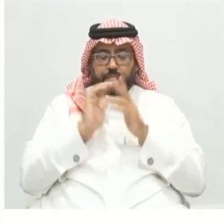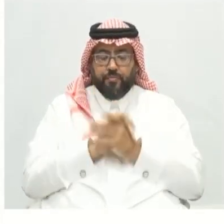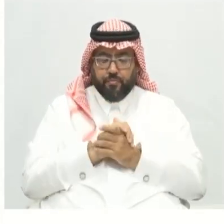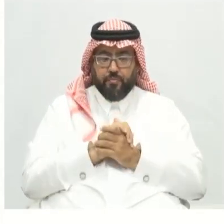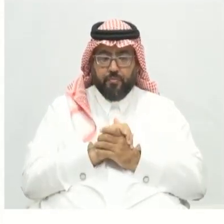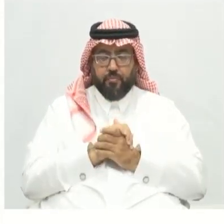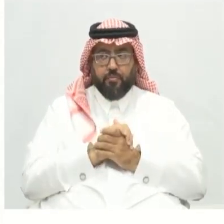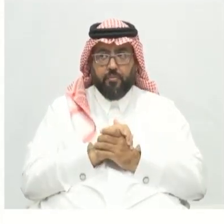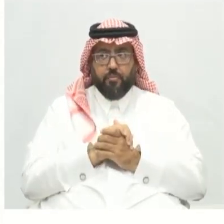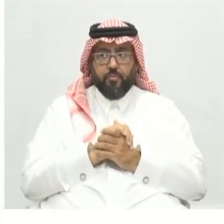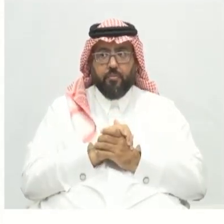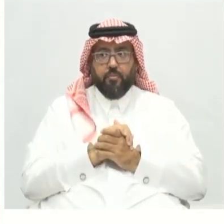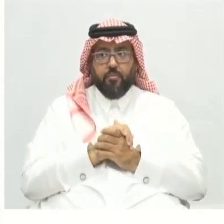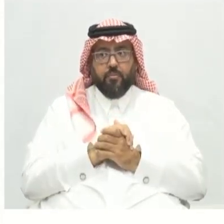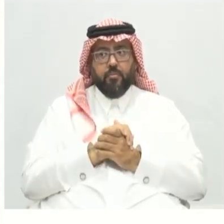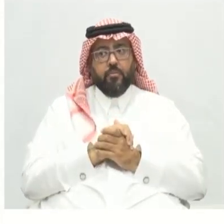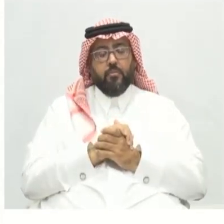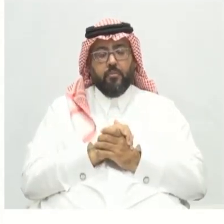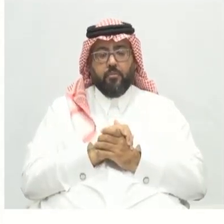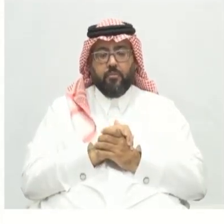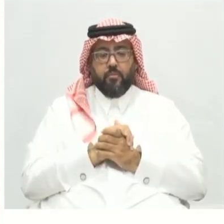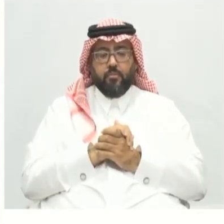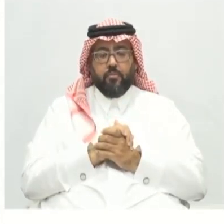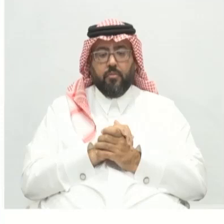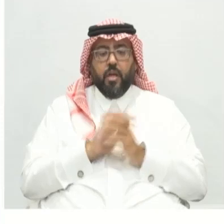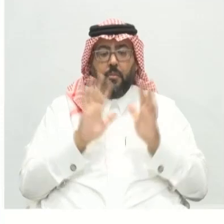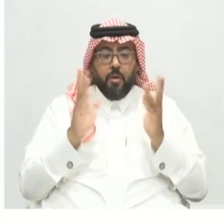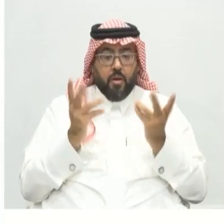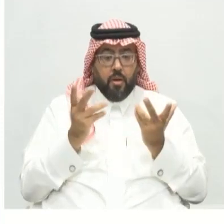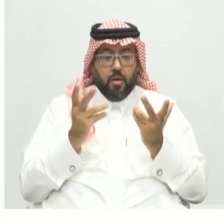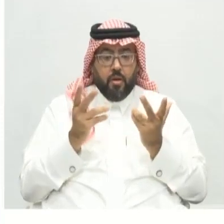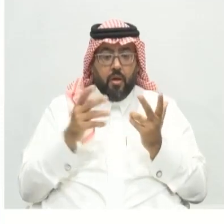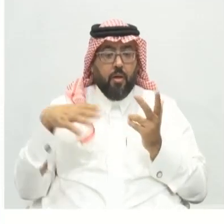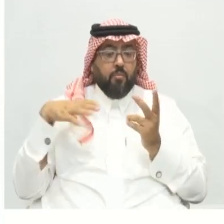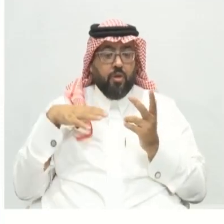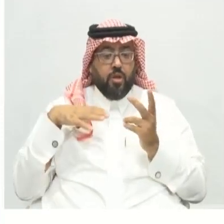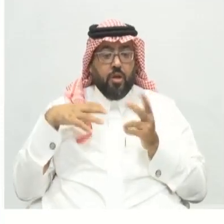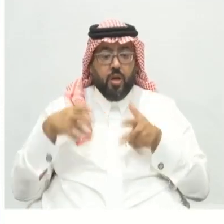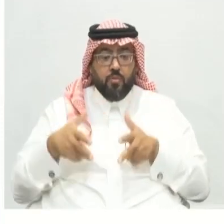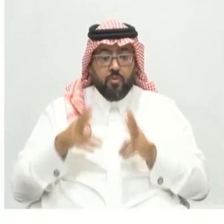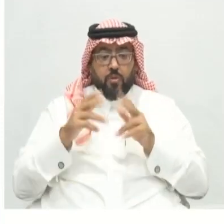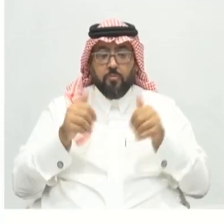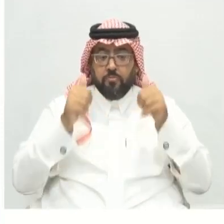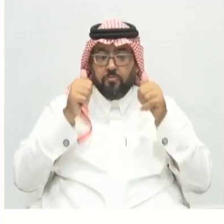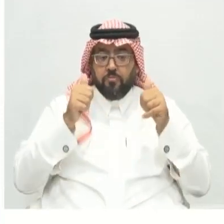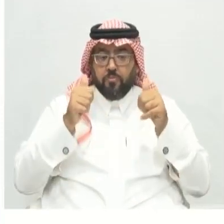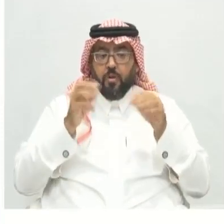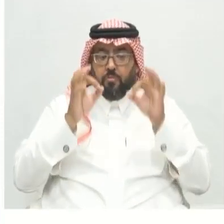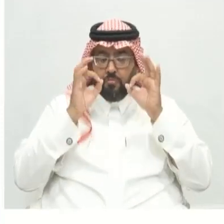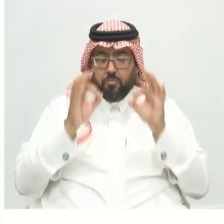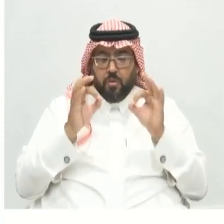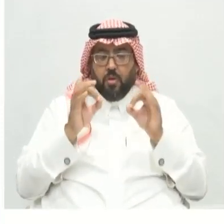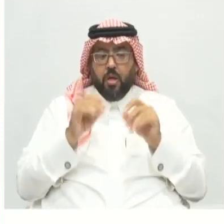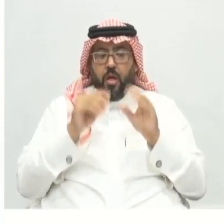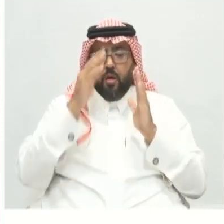المشروع طيب ما رايك في ان مدير المشروع الجيد هو الحازم الذي